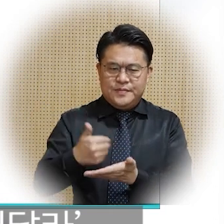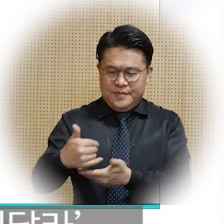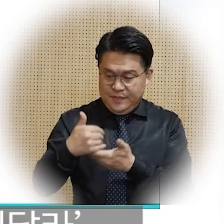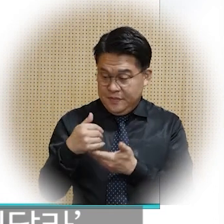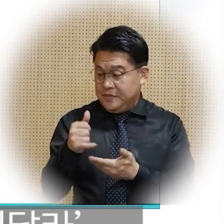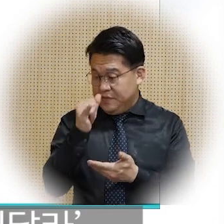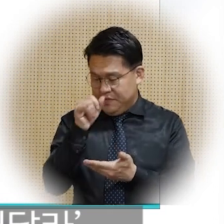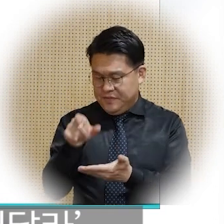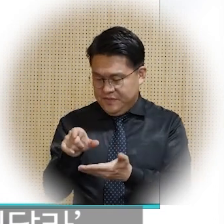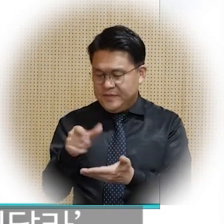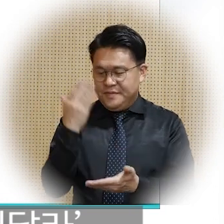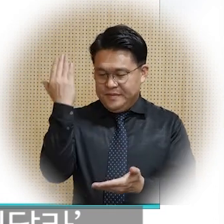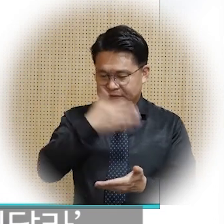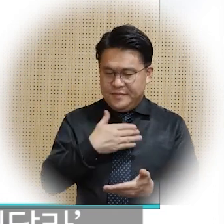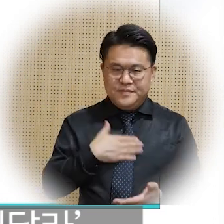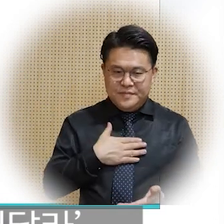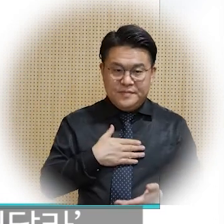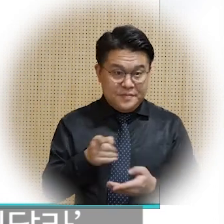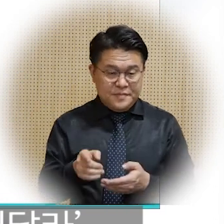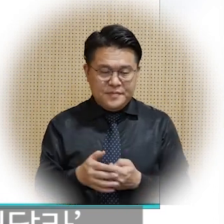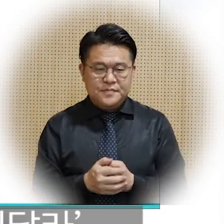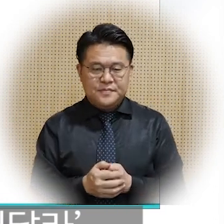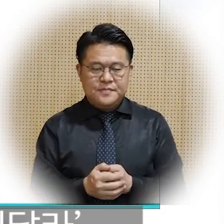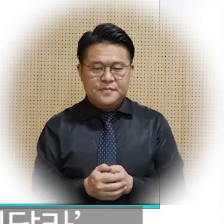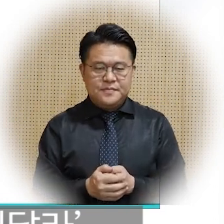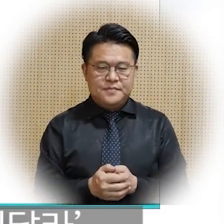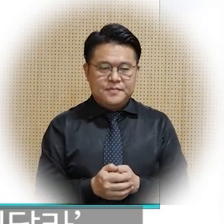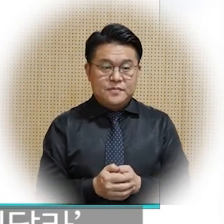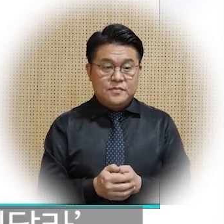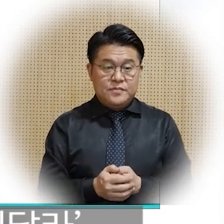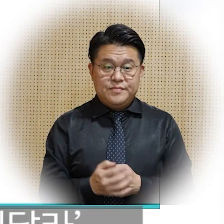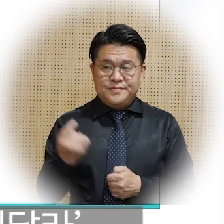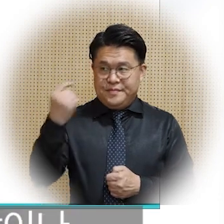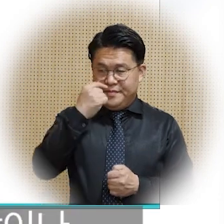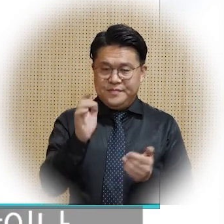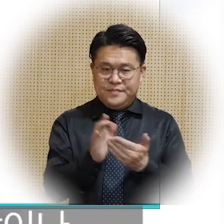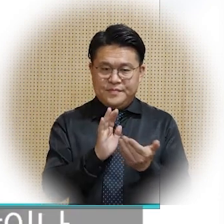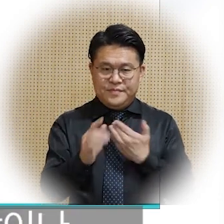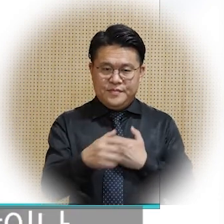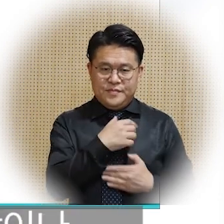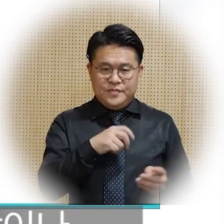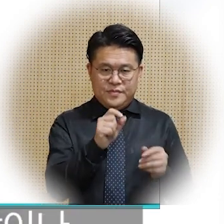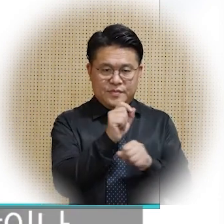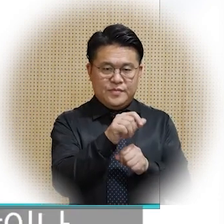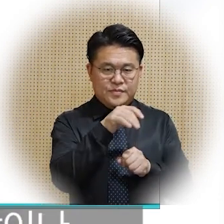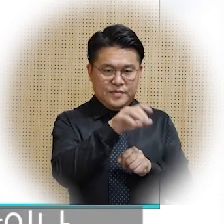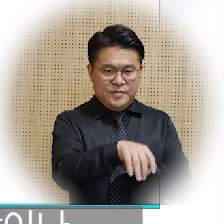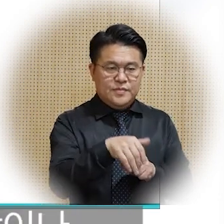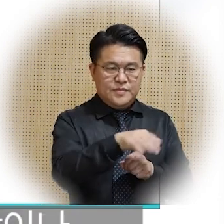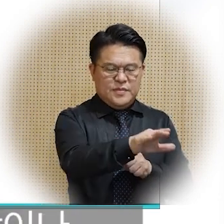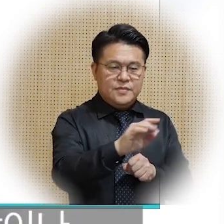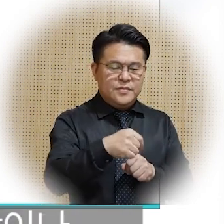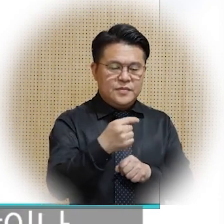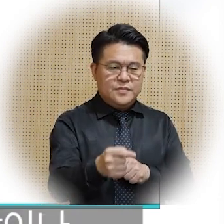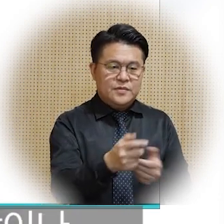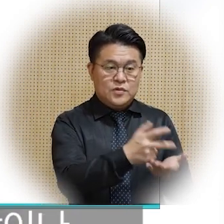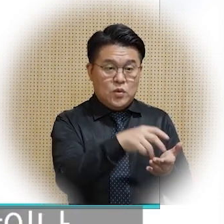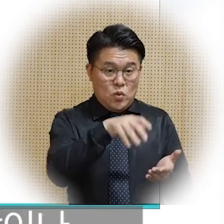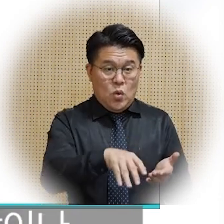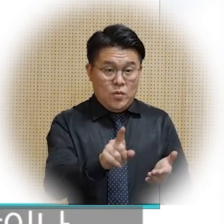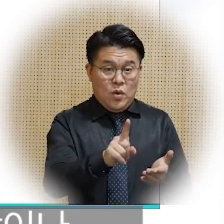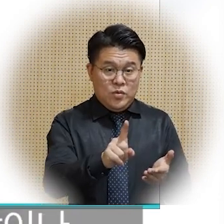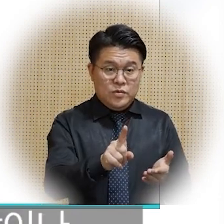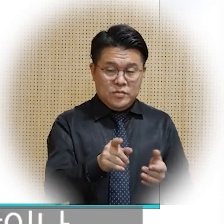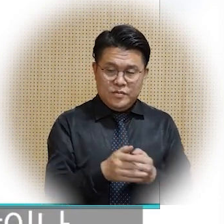동에 가서 이제 자전거를 수리해달라 이렇게 이제 이야기가 나와 있거든요. 그럼 그거를 과업 지시를 받고 실제